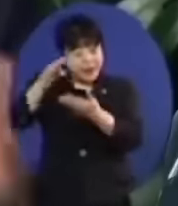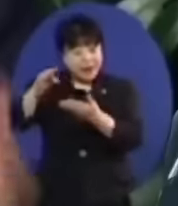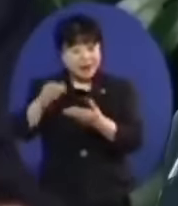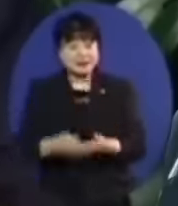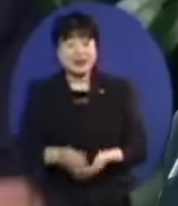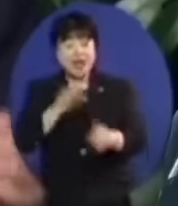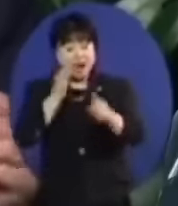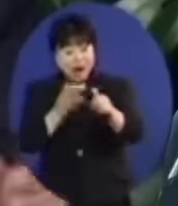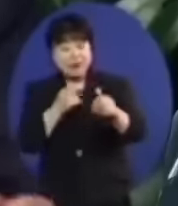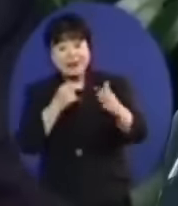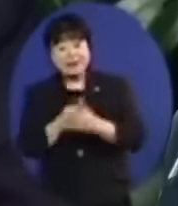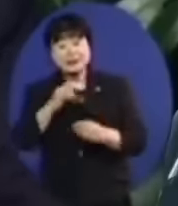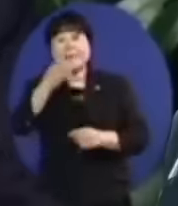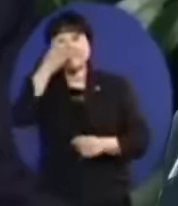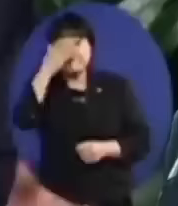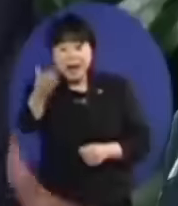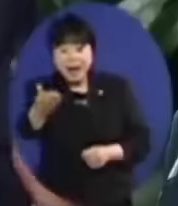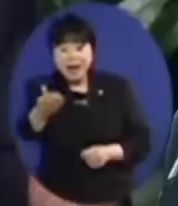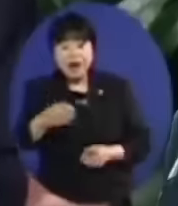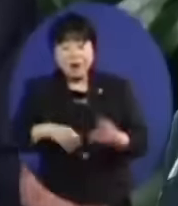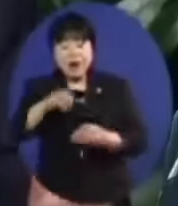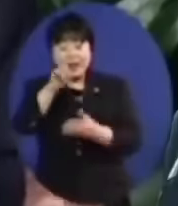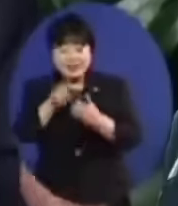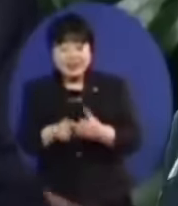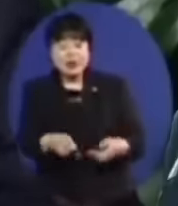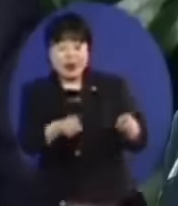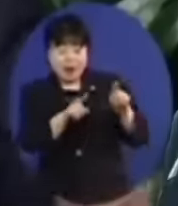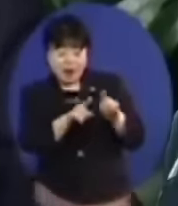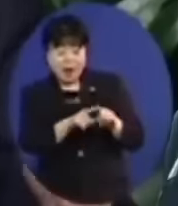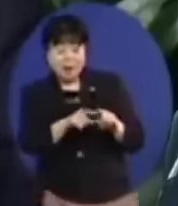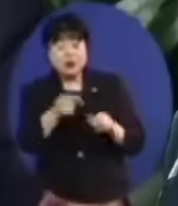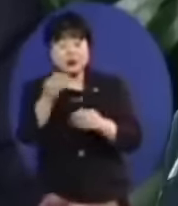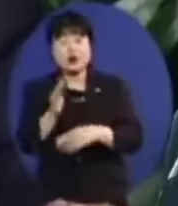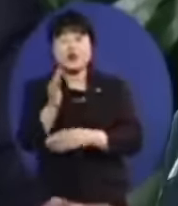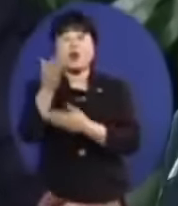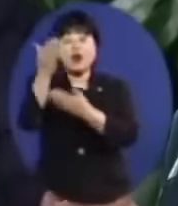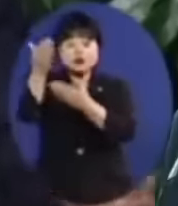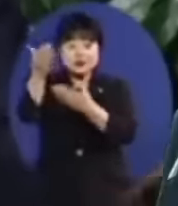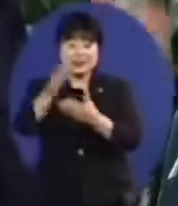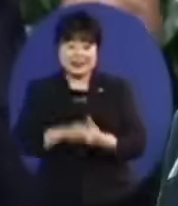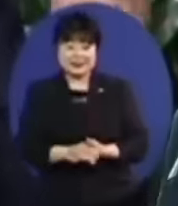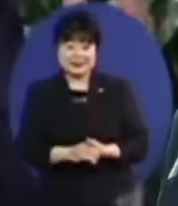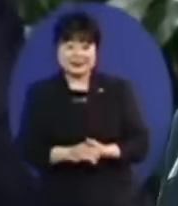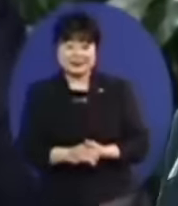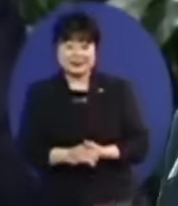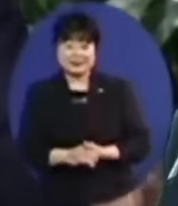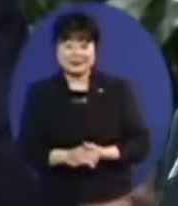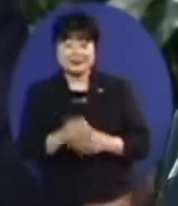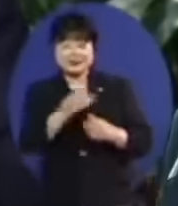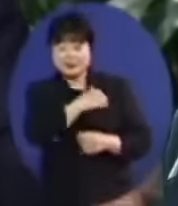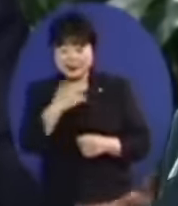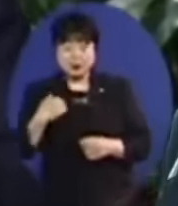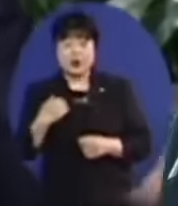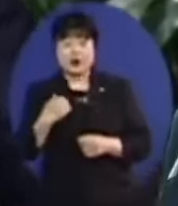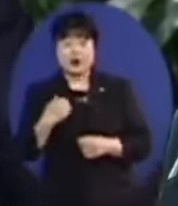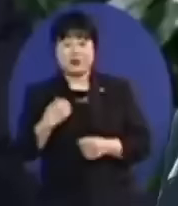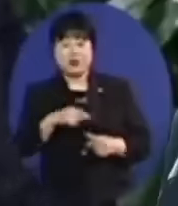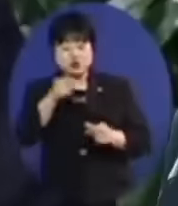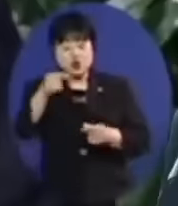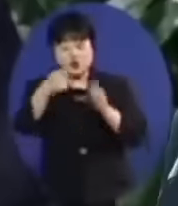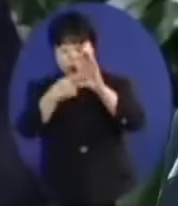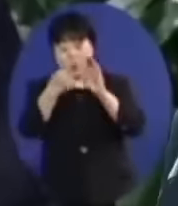내게 간구하리니 내가 응답하리라. 환난 때 내가 저와 같이 저를 건지고 영화롭게 하리라. 내가 장수함으로 만족해 하며 나의 구원으로